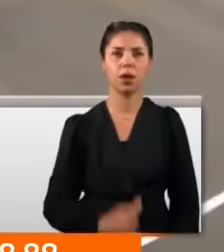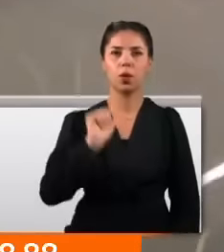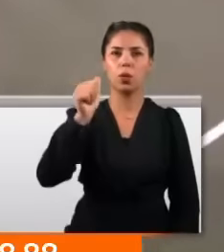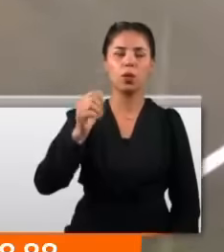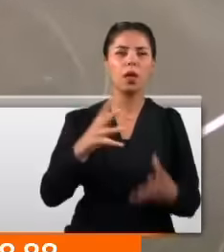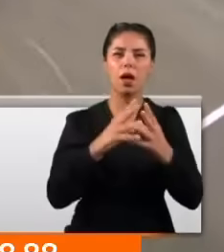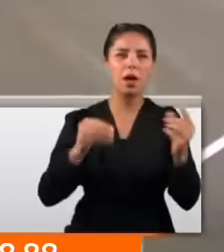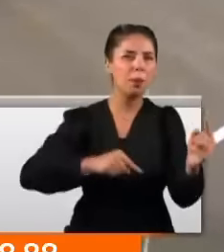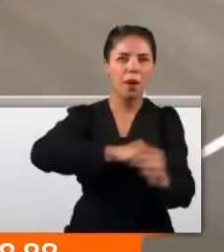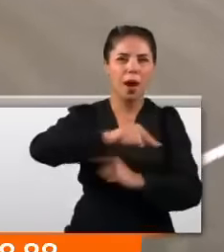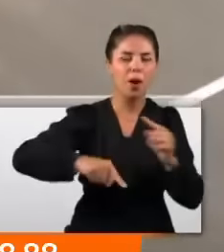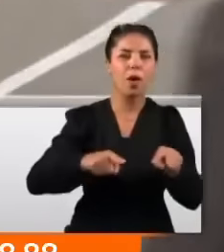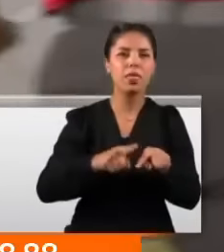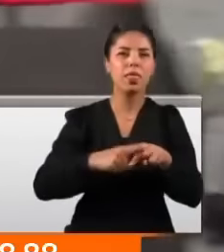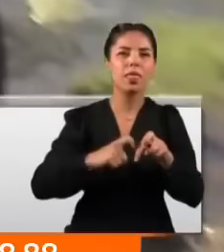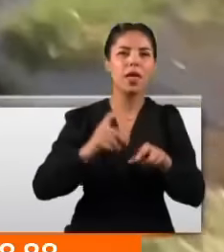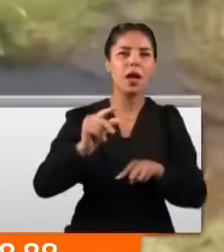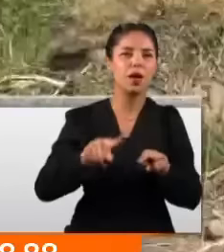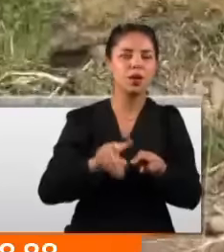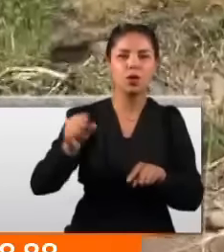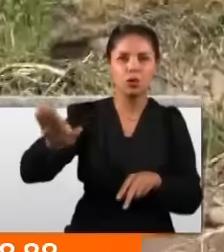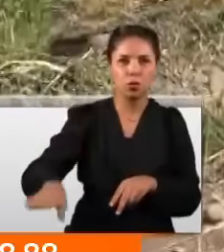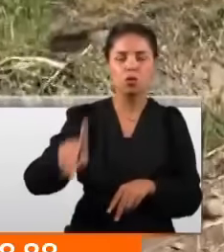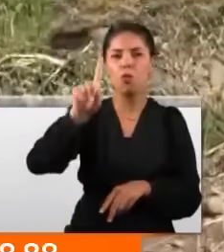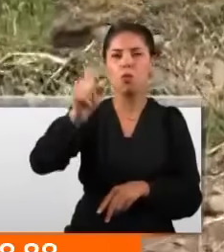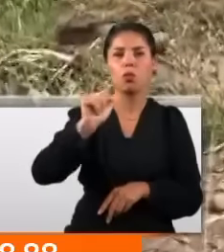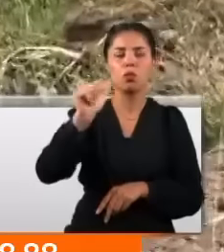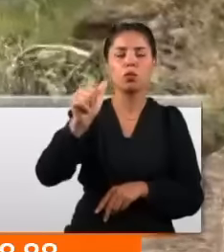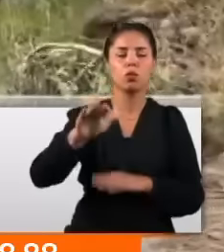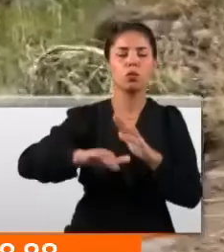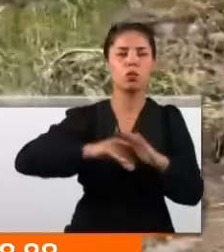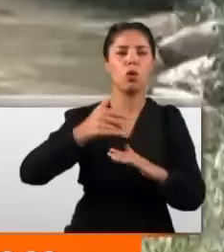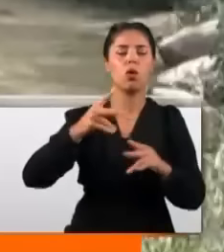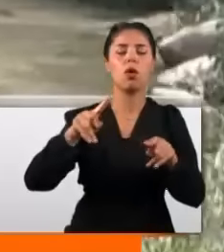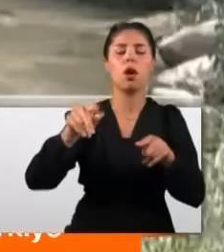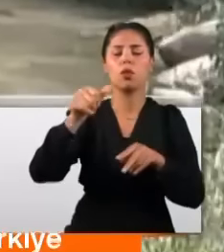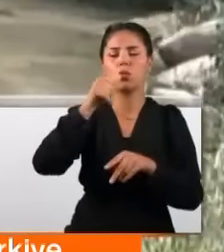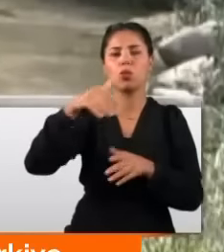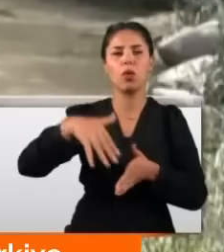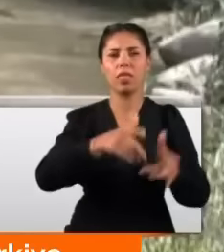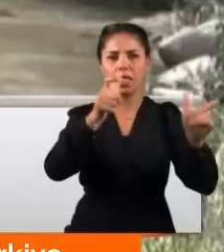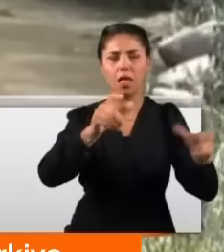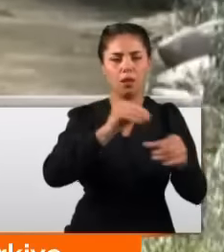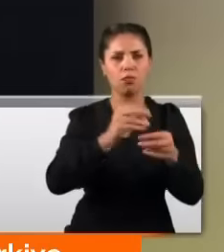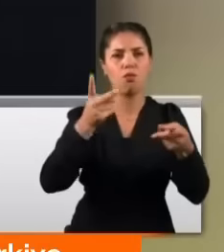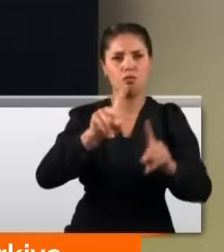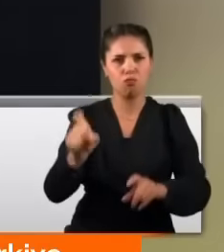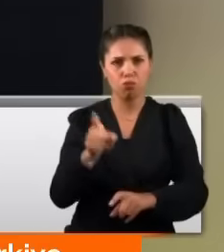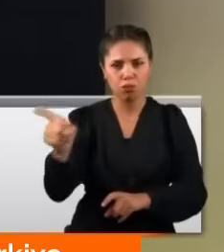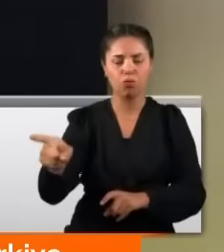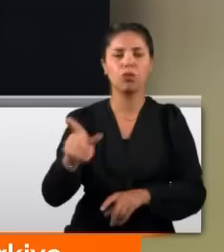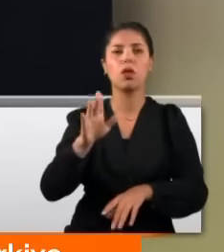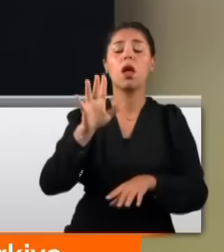kayıp olarak aranmış, cansız bedeni 19 gün sonra dere yatağında bulunmuştu. Adli tıp, Narin'in boğazı